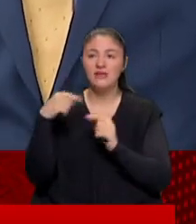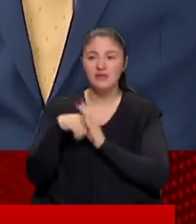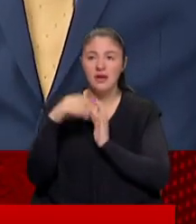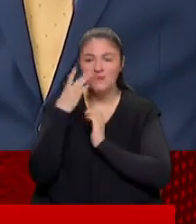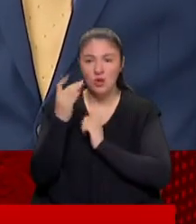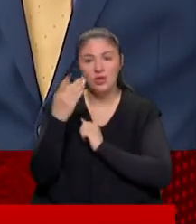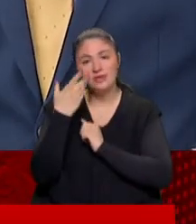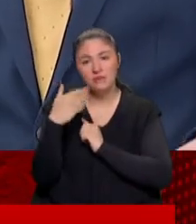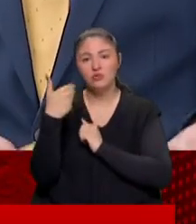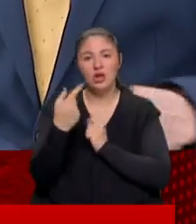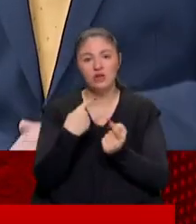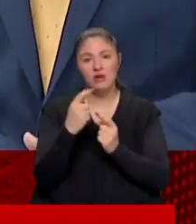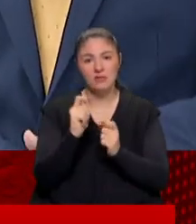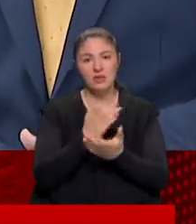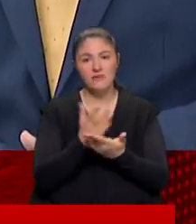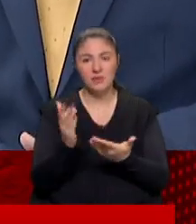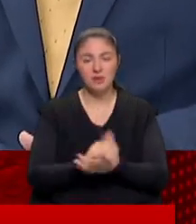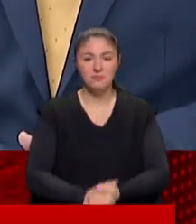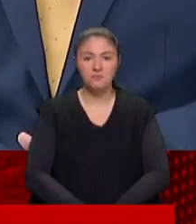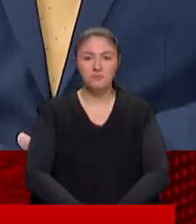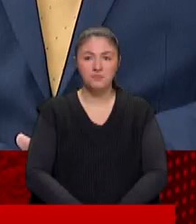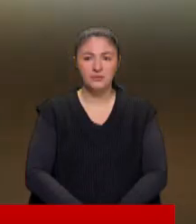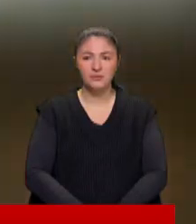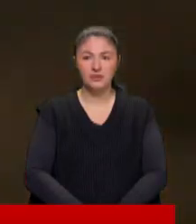belli oldu. Onu izleyelim, ondan sonra konuşmaya devam edelim.